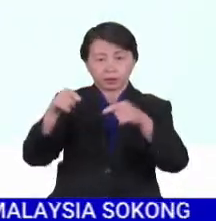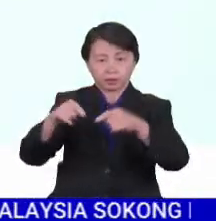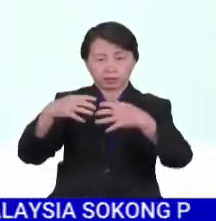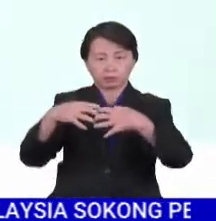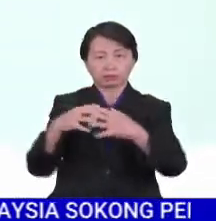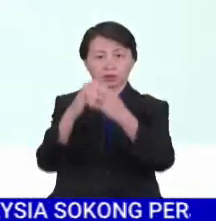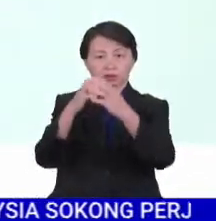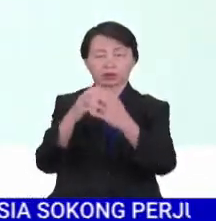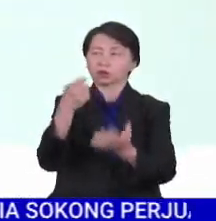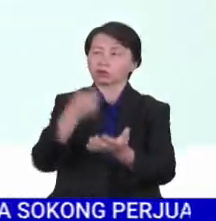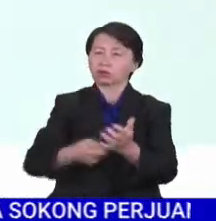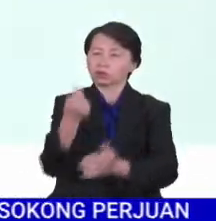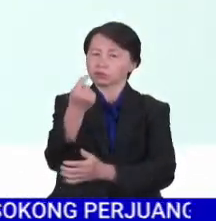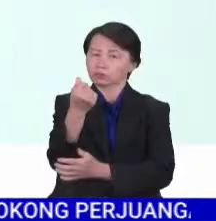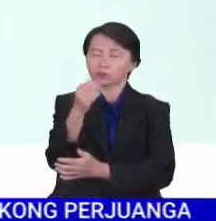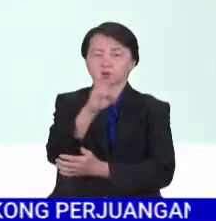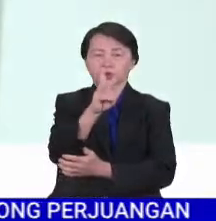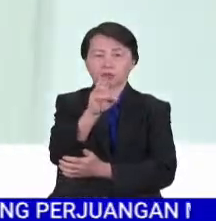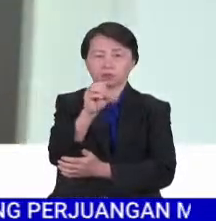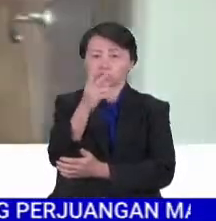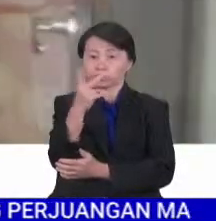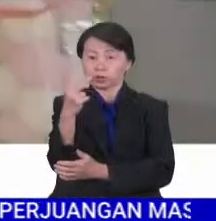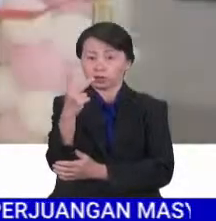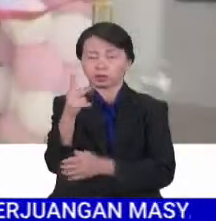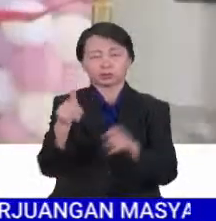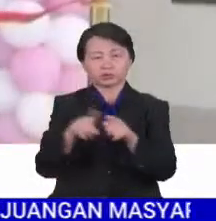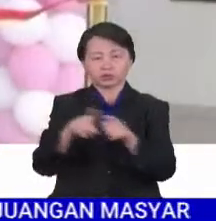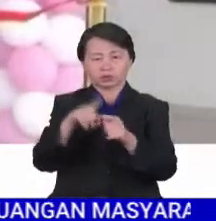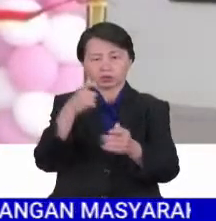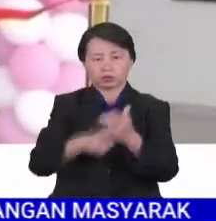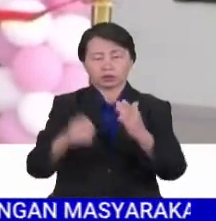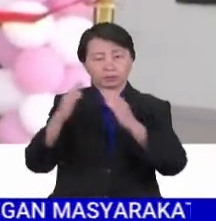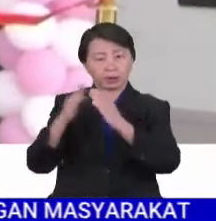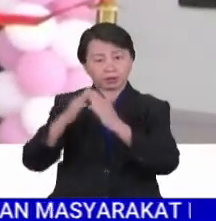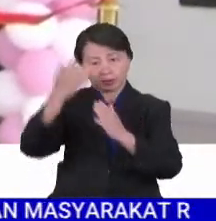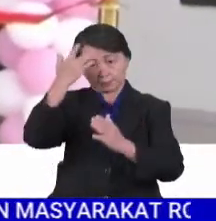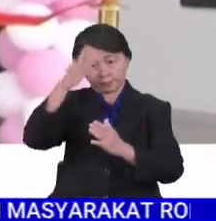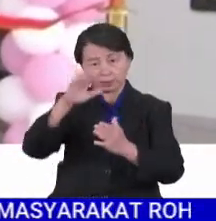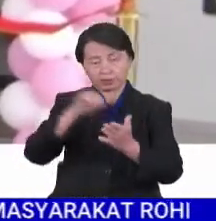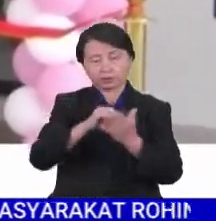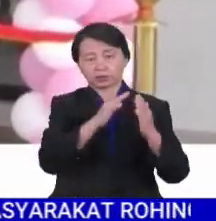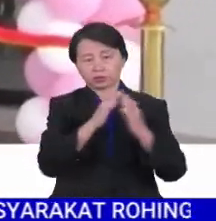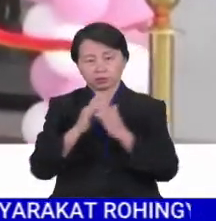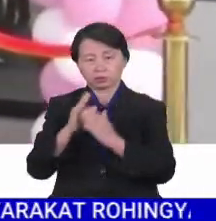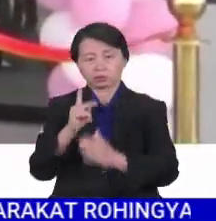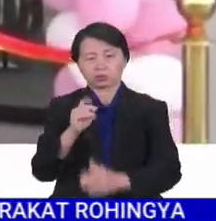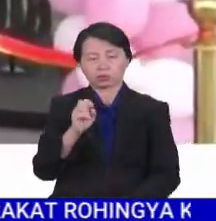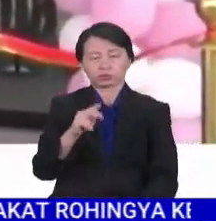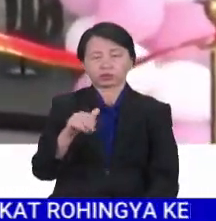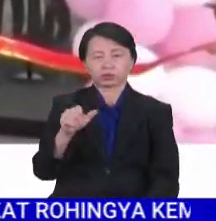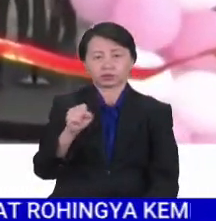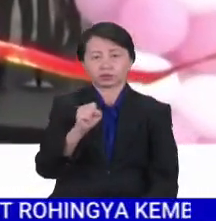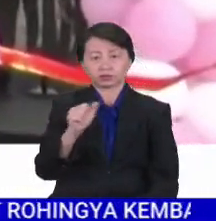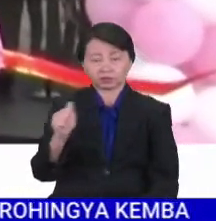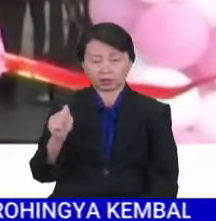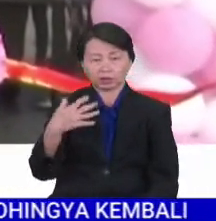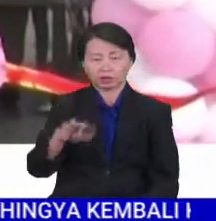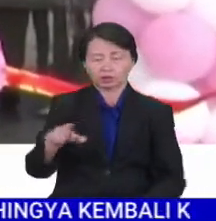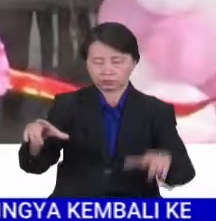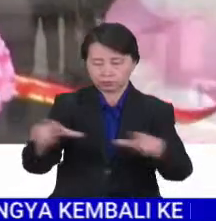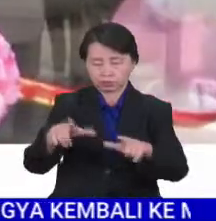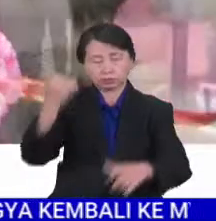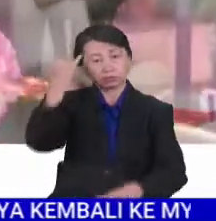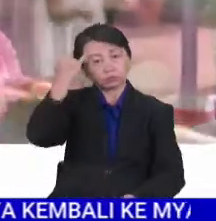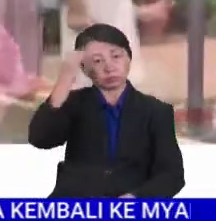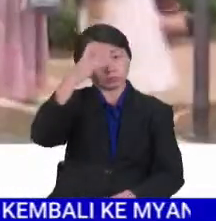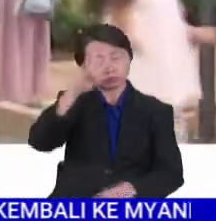dibangunkan dengan kos lebih RM60,000 seiring konsep Bandar Pintar di Perumahan Kota Sas. Ia juga merupakan pelaksanaan